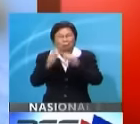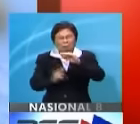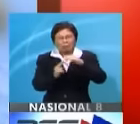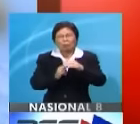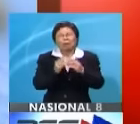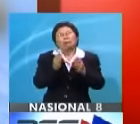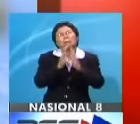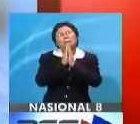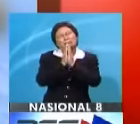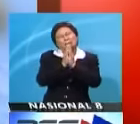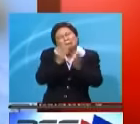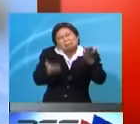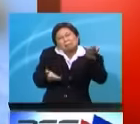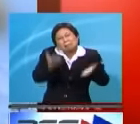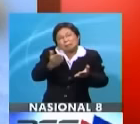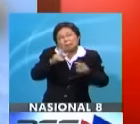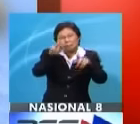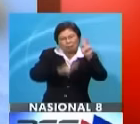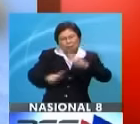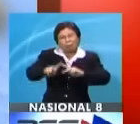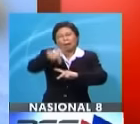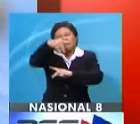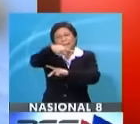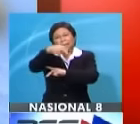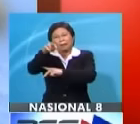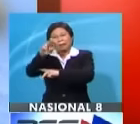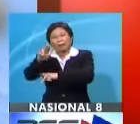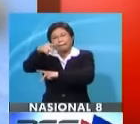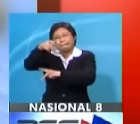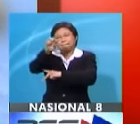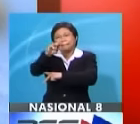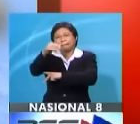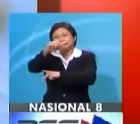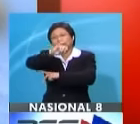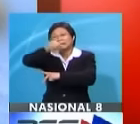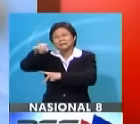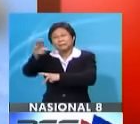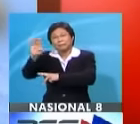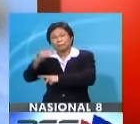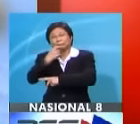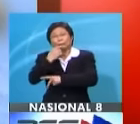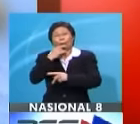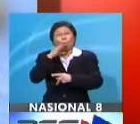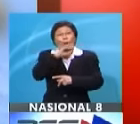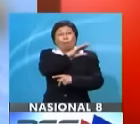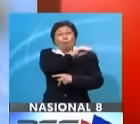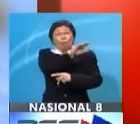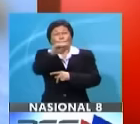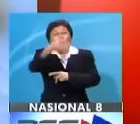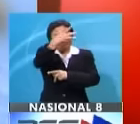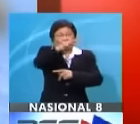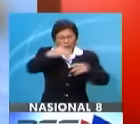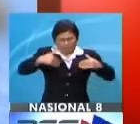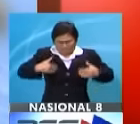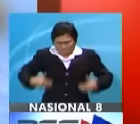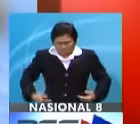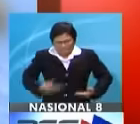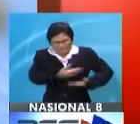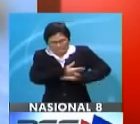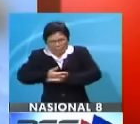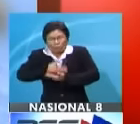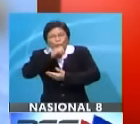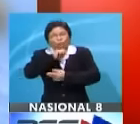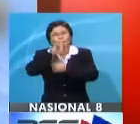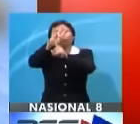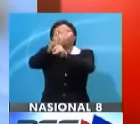pemujaan. Isnin lalu, penduduk Projek Perumahan Rakyat PPR Kempas Permai Johor Bahru digemparkan dengan penemuan 15 ketulan tubuh janin berusia